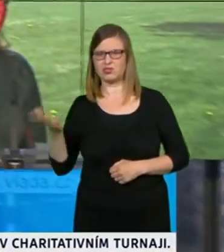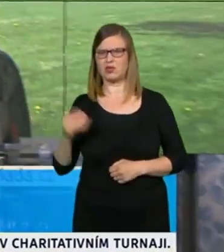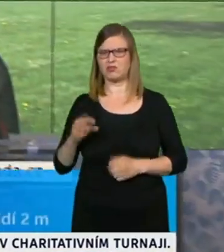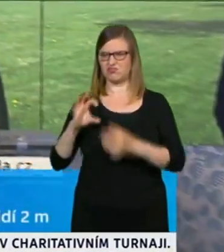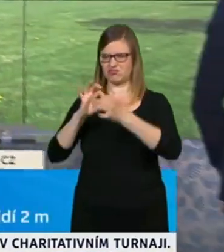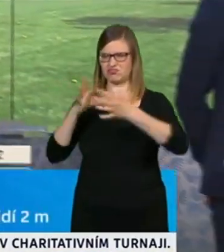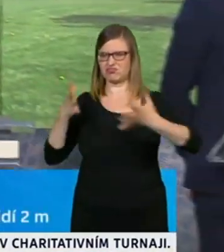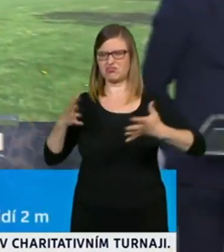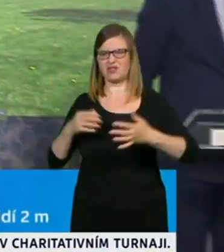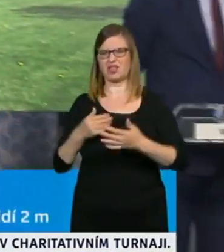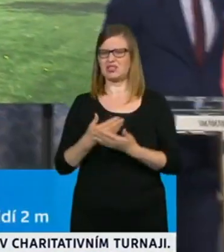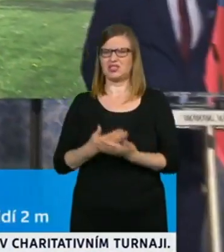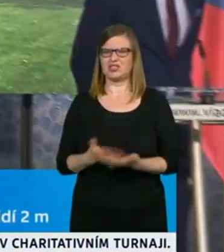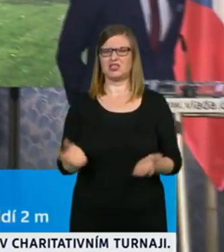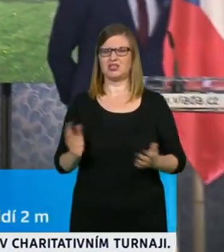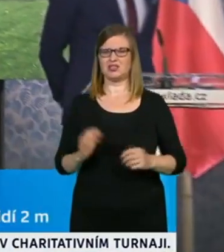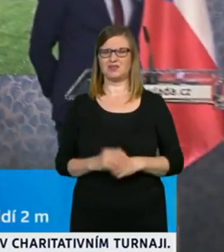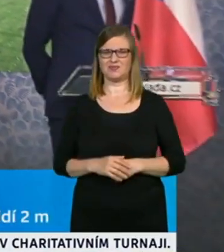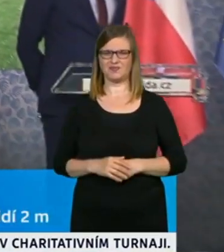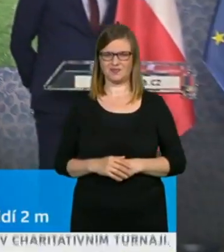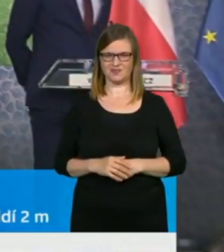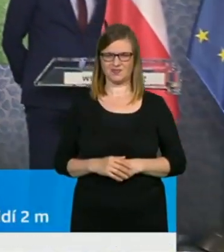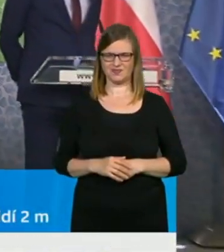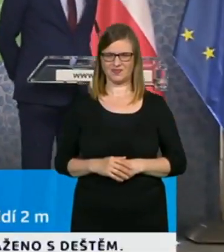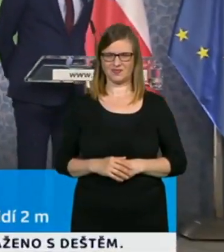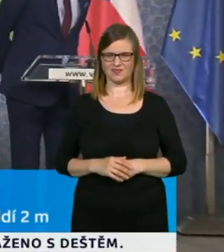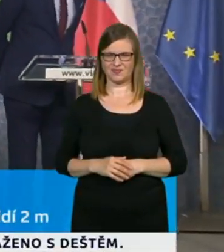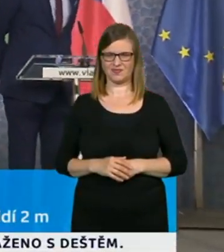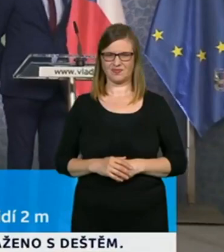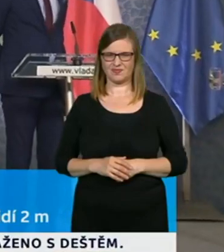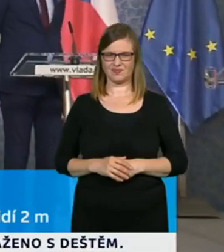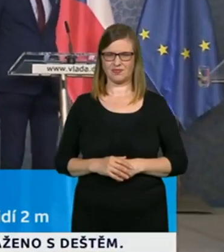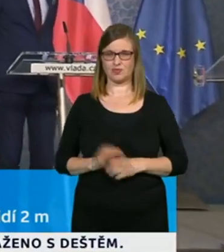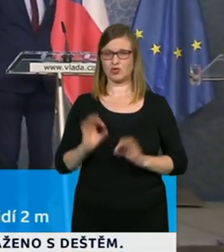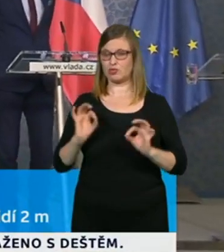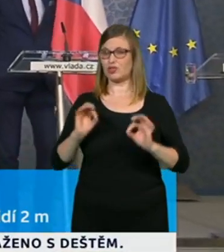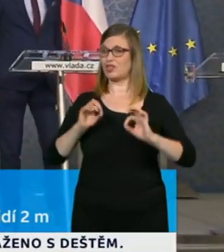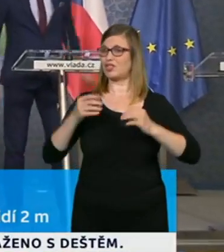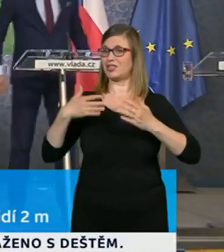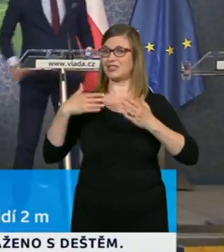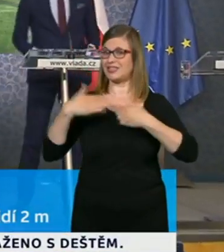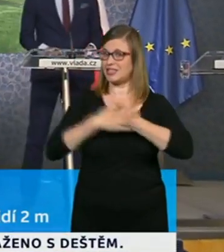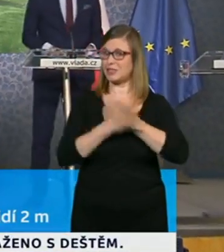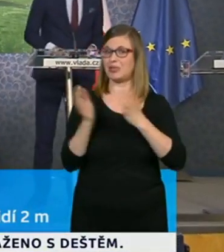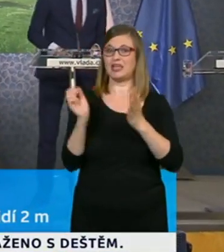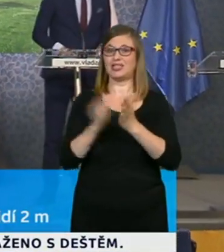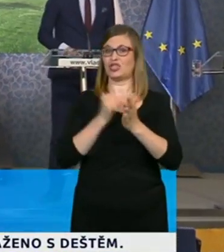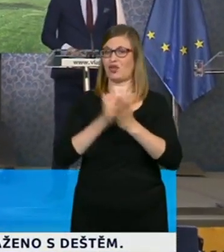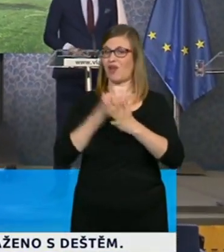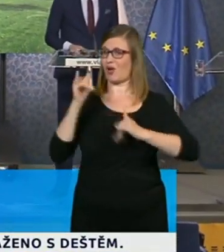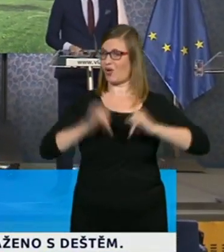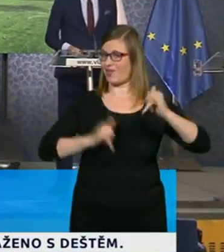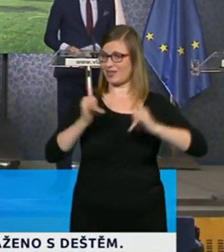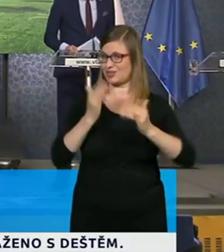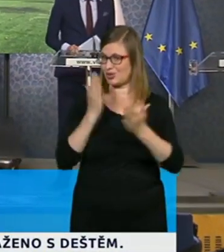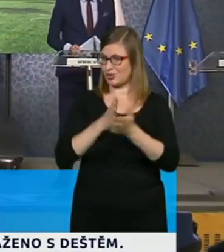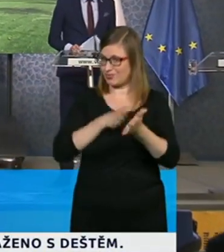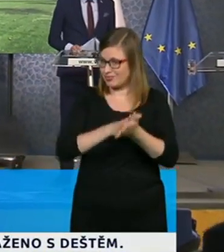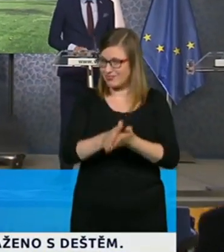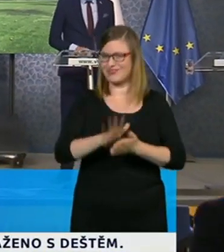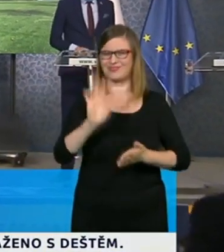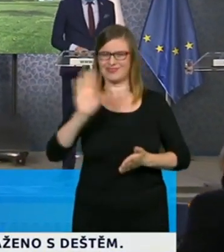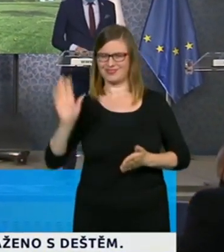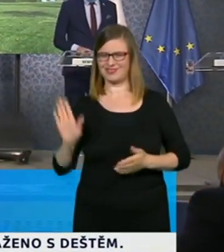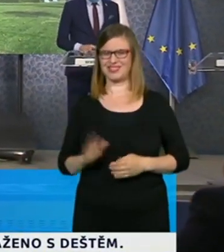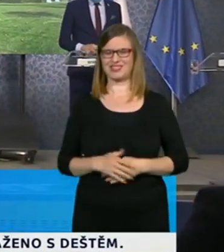Tak příště neslyšíme, spojení se nepodařilo, děkujeme. Tím tisková konference končí. Naschledanou a hezký večer. Děkujeme.